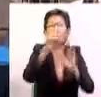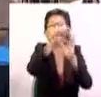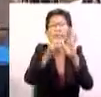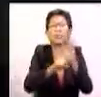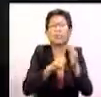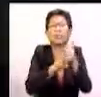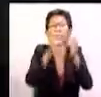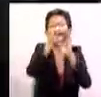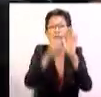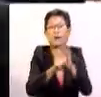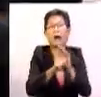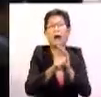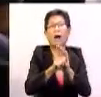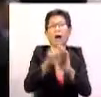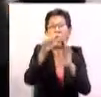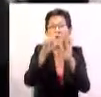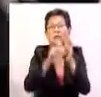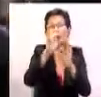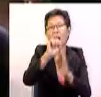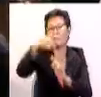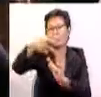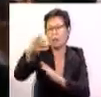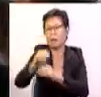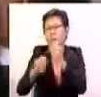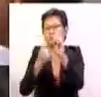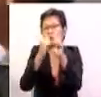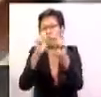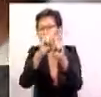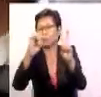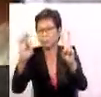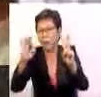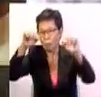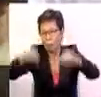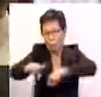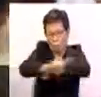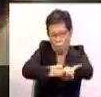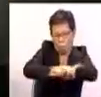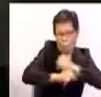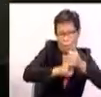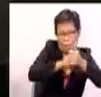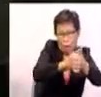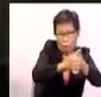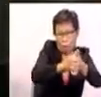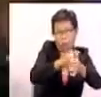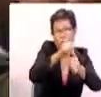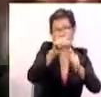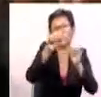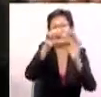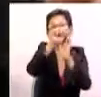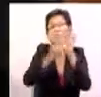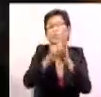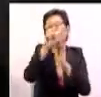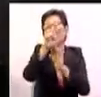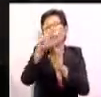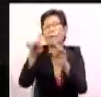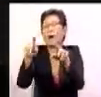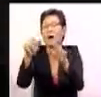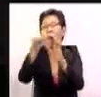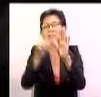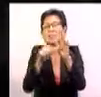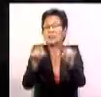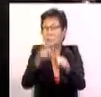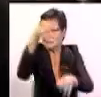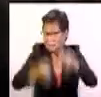23 Akta Suruhanjaya Pencegahan Rasuah Malaysia 2009 yang boleh dihukum mengikut Seksyen 24 Akta sama. Jika